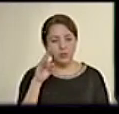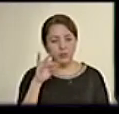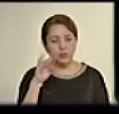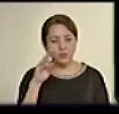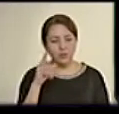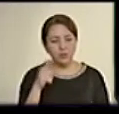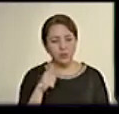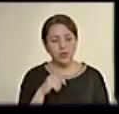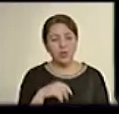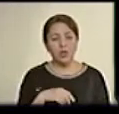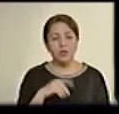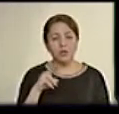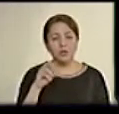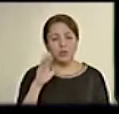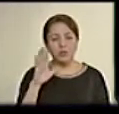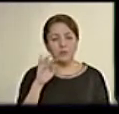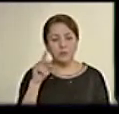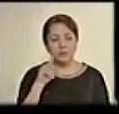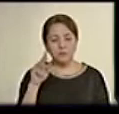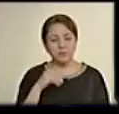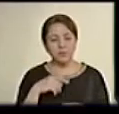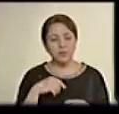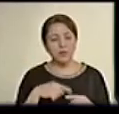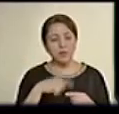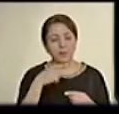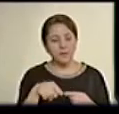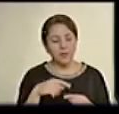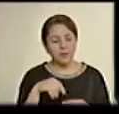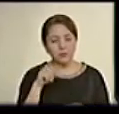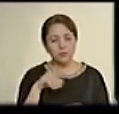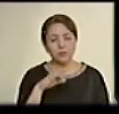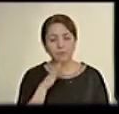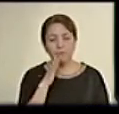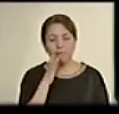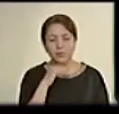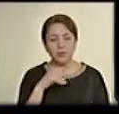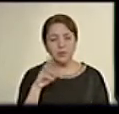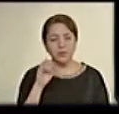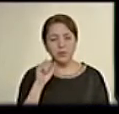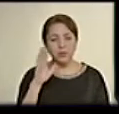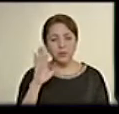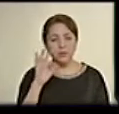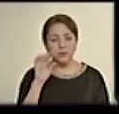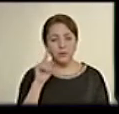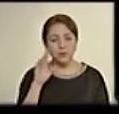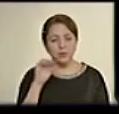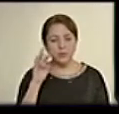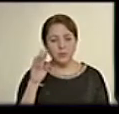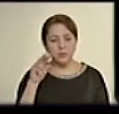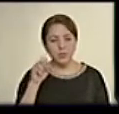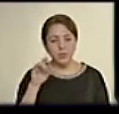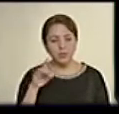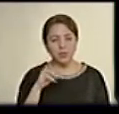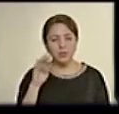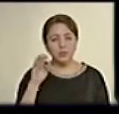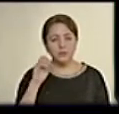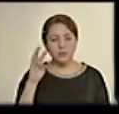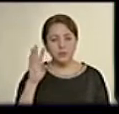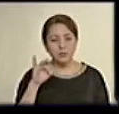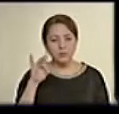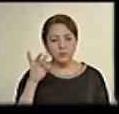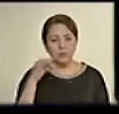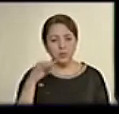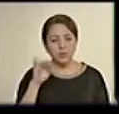lavozimlarning bir-biridan farqi, o'sha sulolalar davridagi lavozimlar hamda Timuriylar davridagidan ko'ra